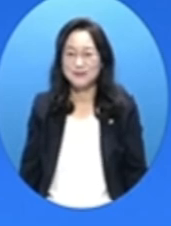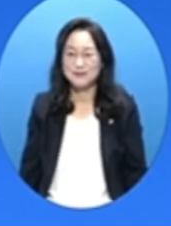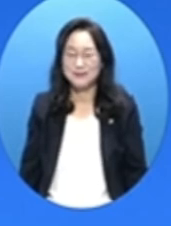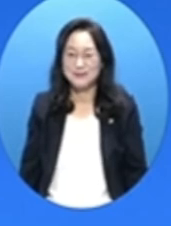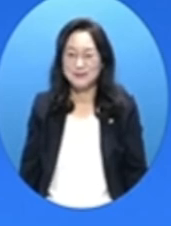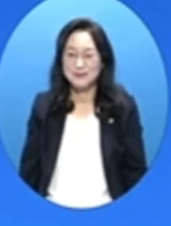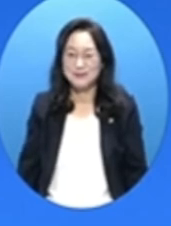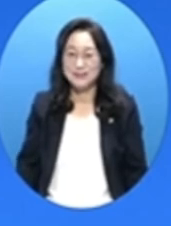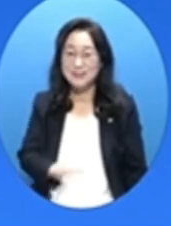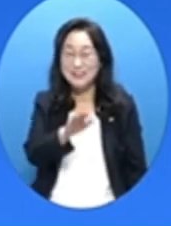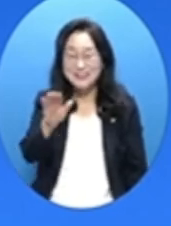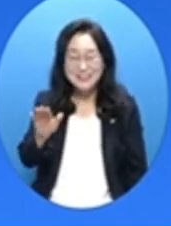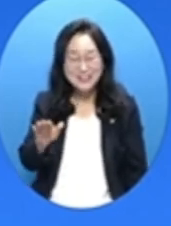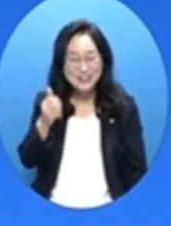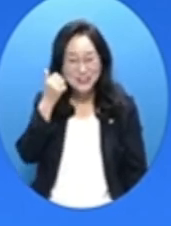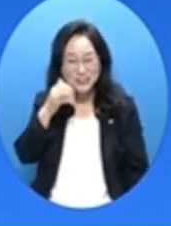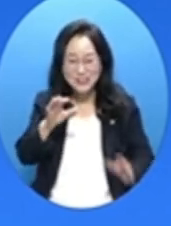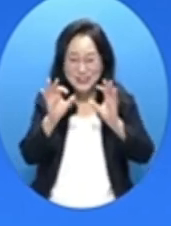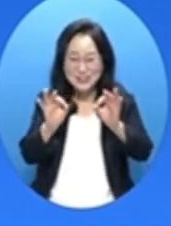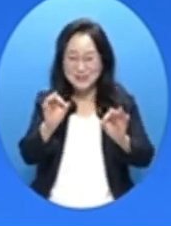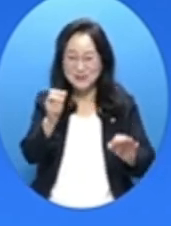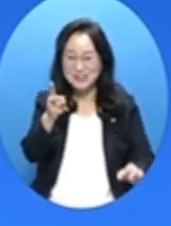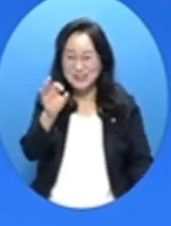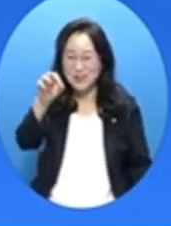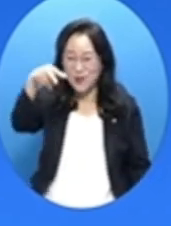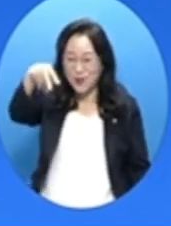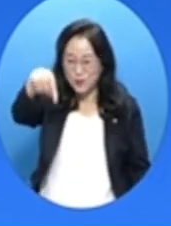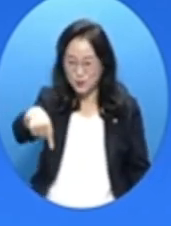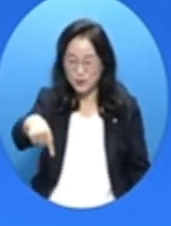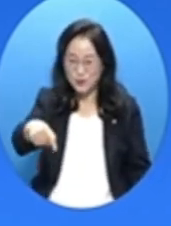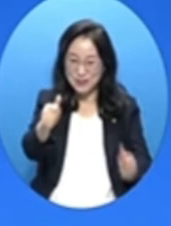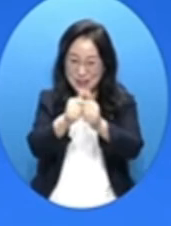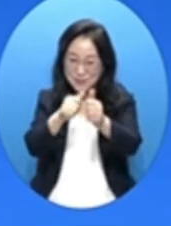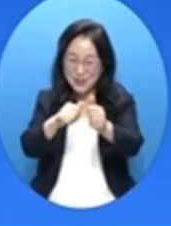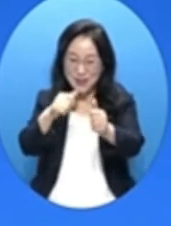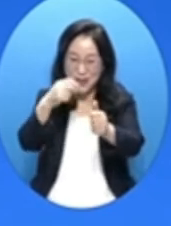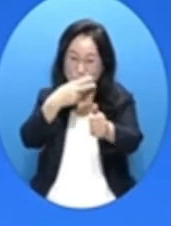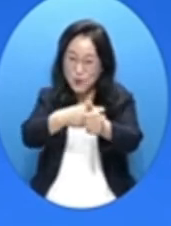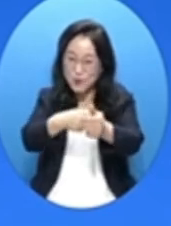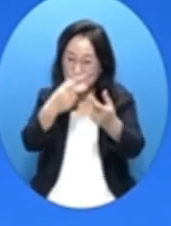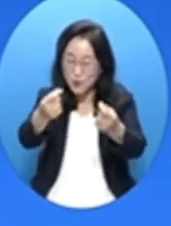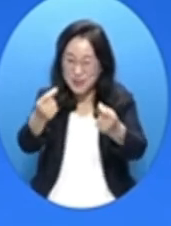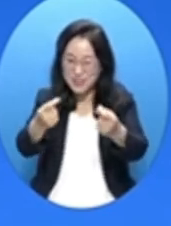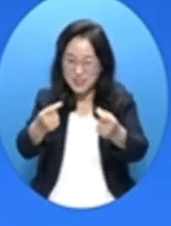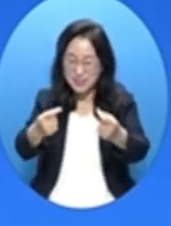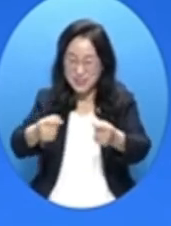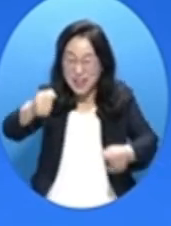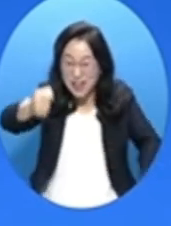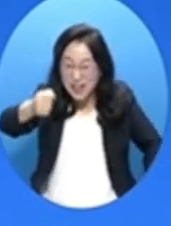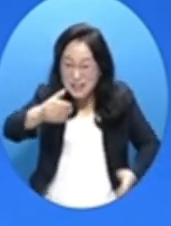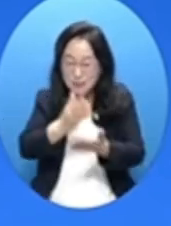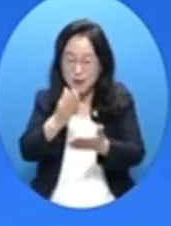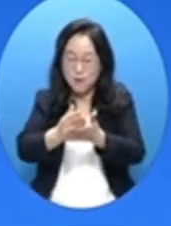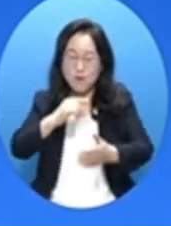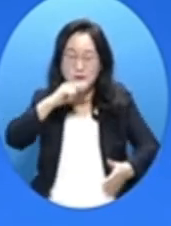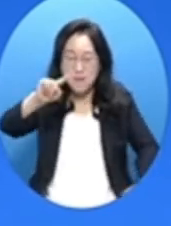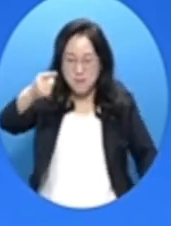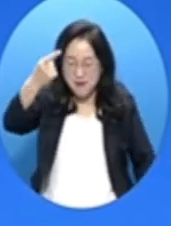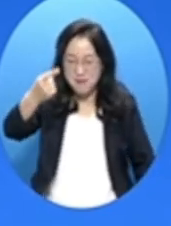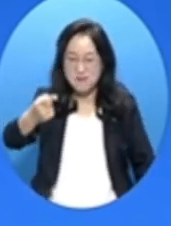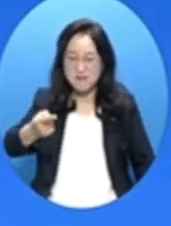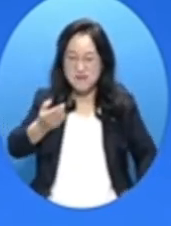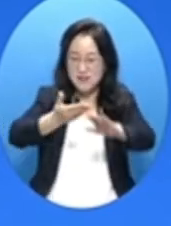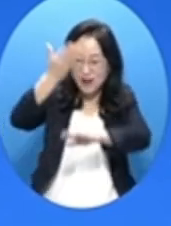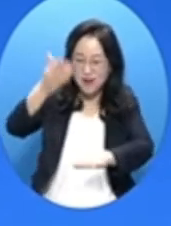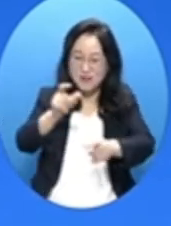그것도 우리 김영석 교수님처럼 건강하게 지팡이 짚지 말고 100세까지 잘 사실 그 다음부터 덤으로도